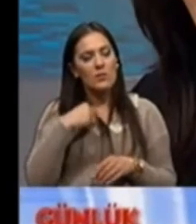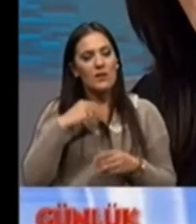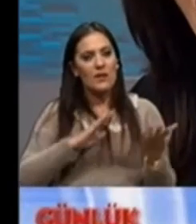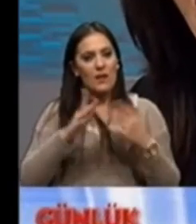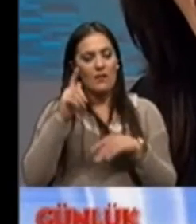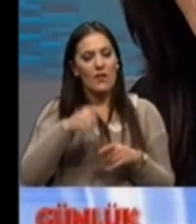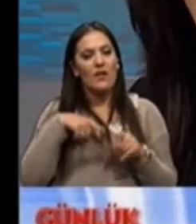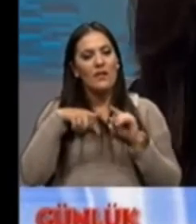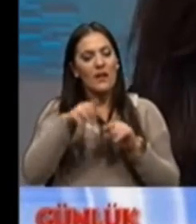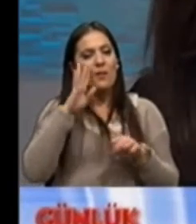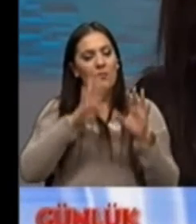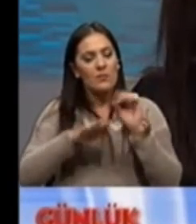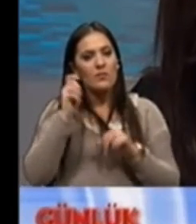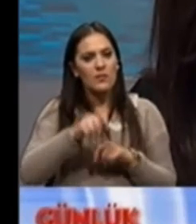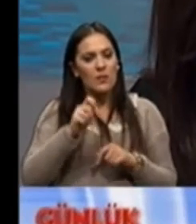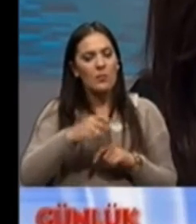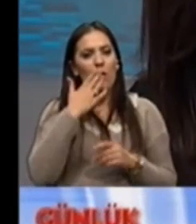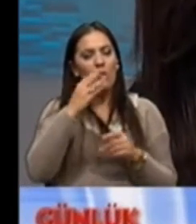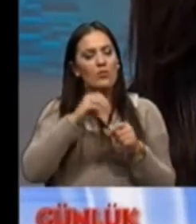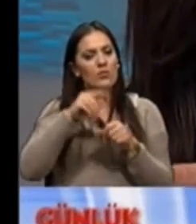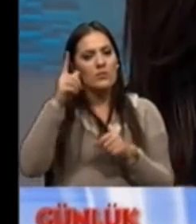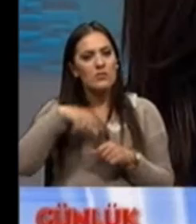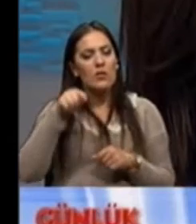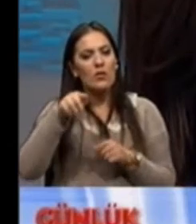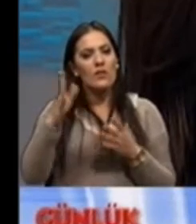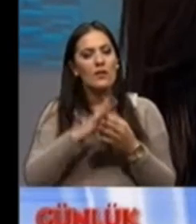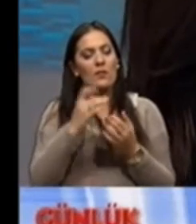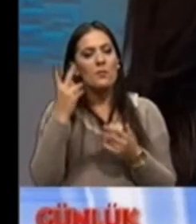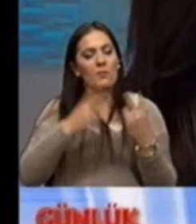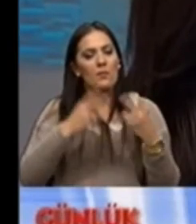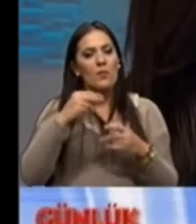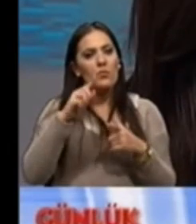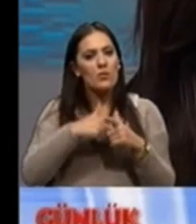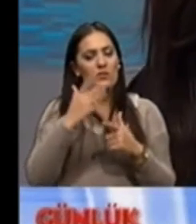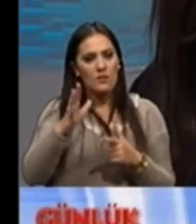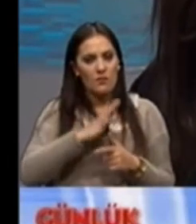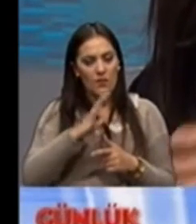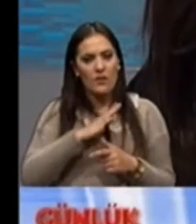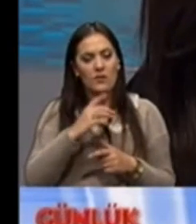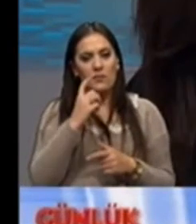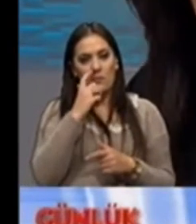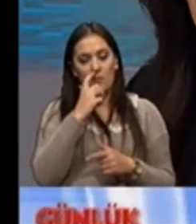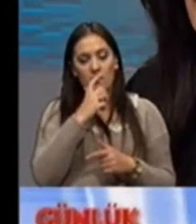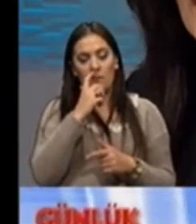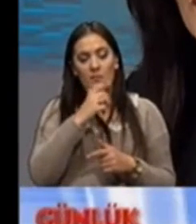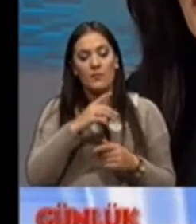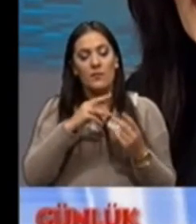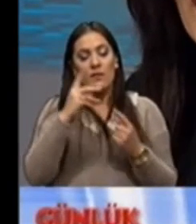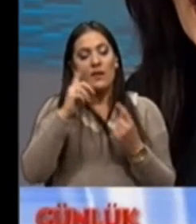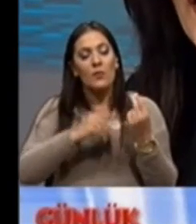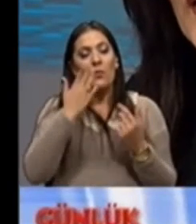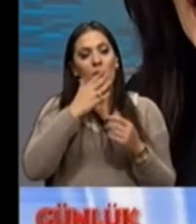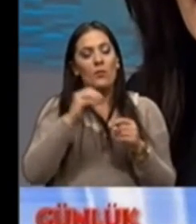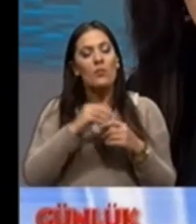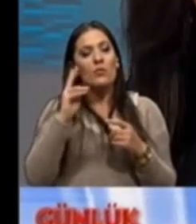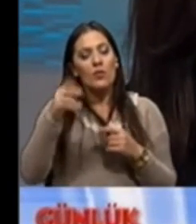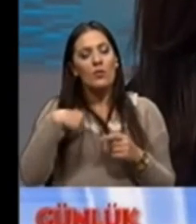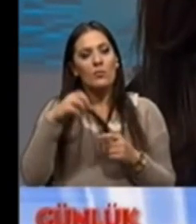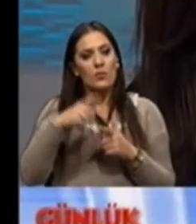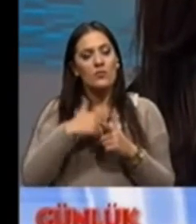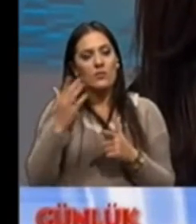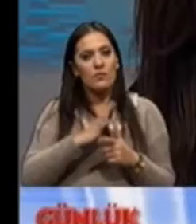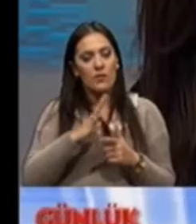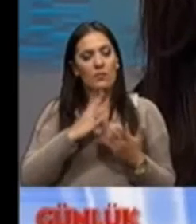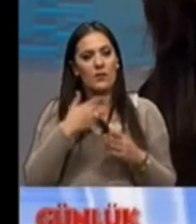yapılıyor okullarda. Onunla ilgili bir takım projeler var. Hani ilköğretim okullarına yönelik de projeler var. Ama gerçekten deprem